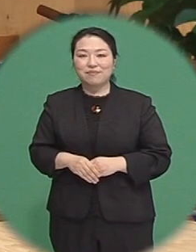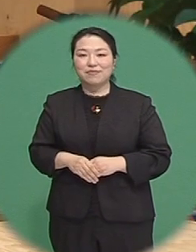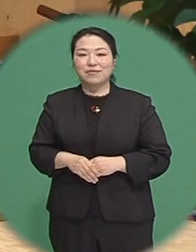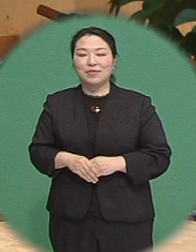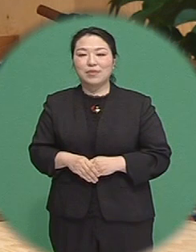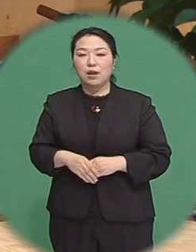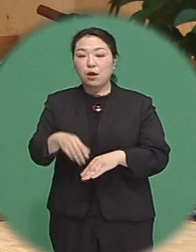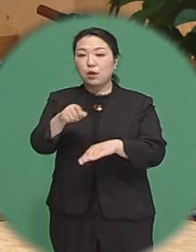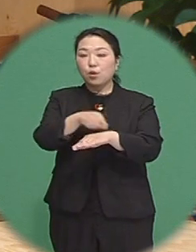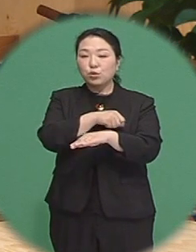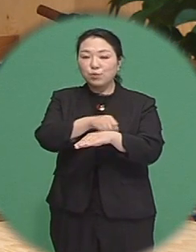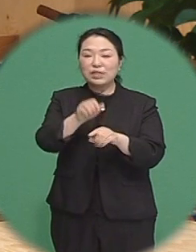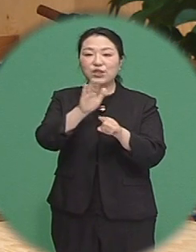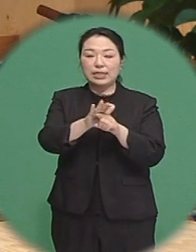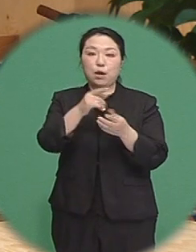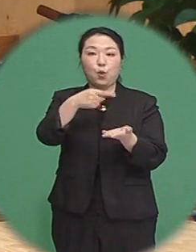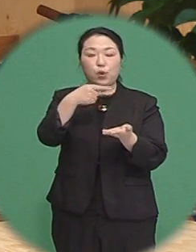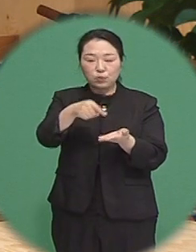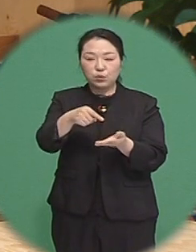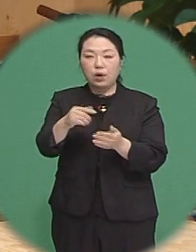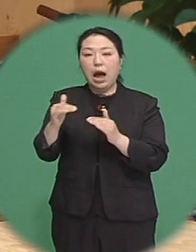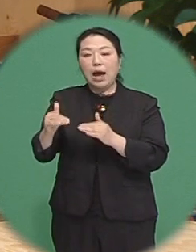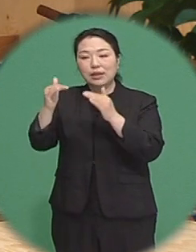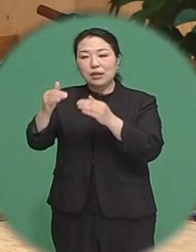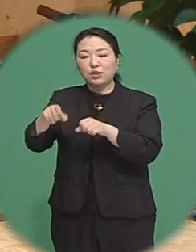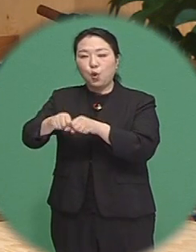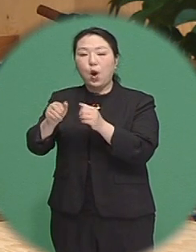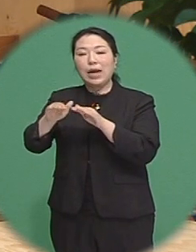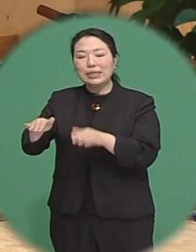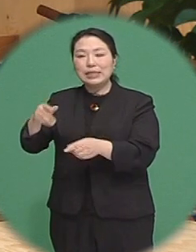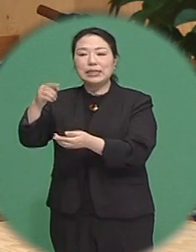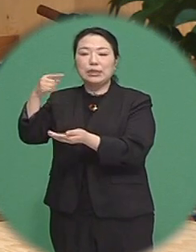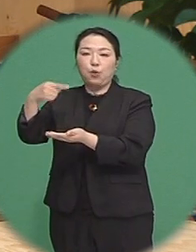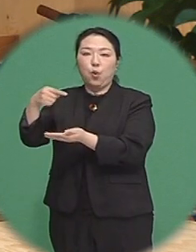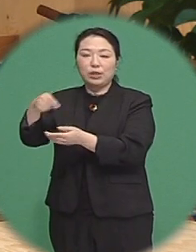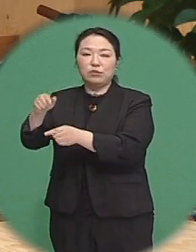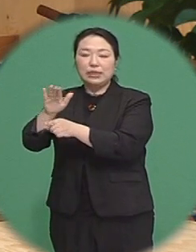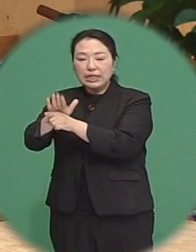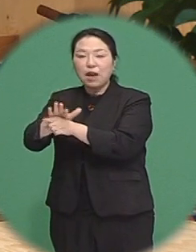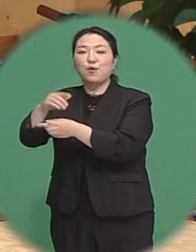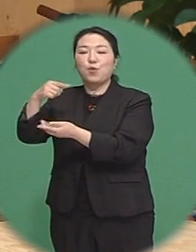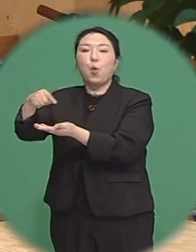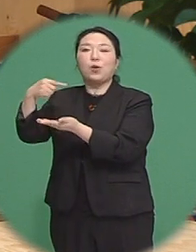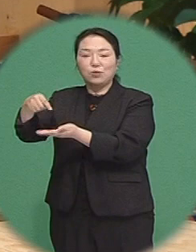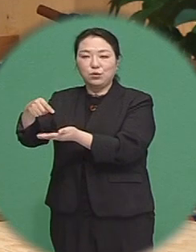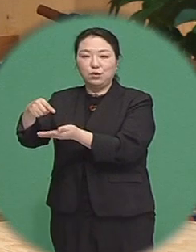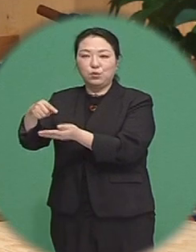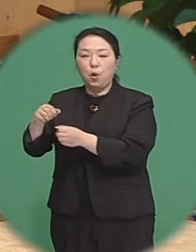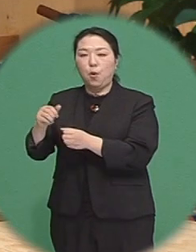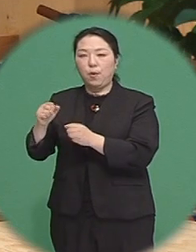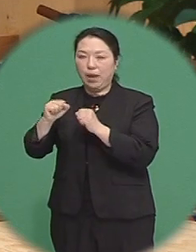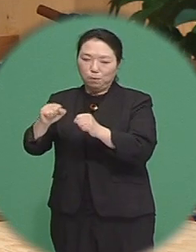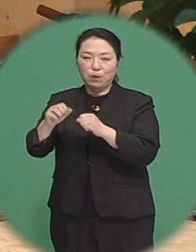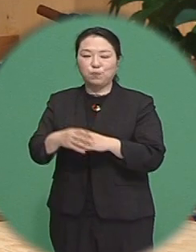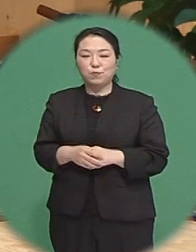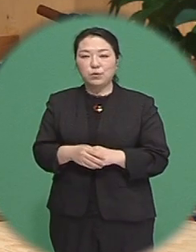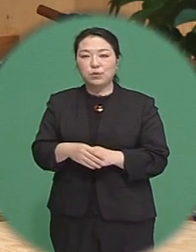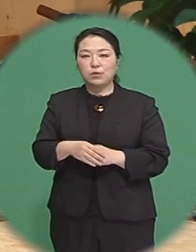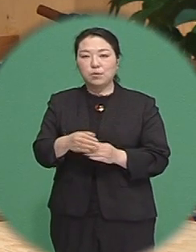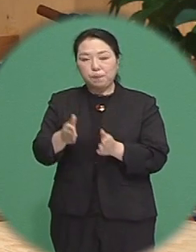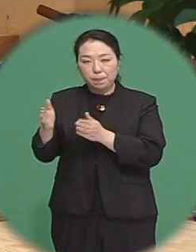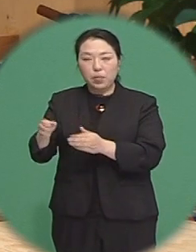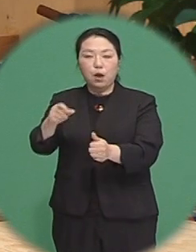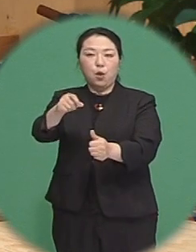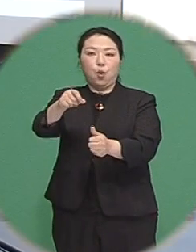特別支援教育発達障害児支援教育も充実しますさらに雇用も重要であり